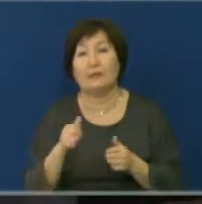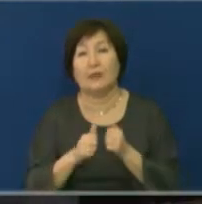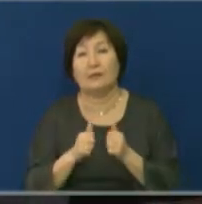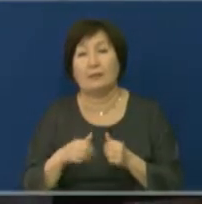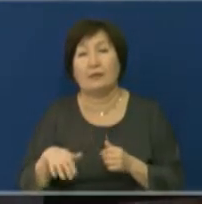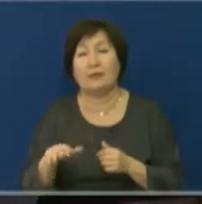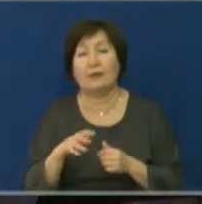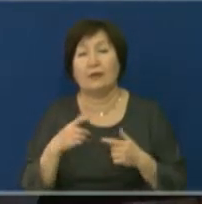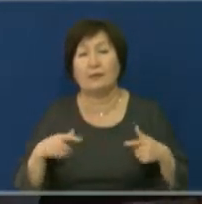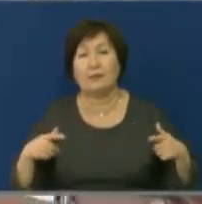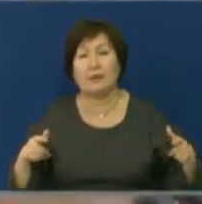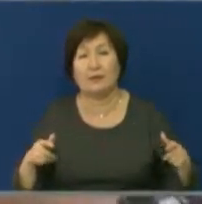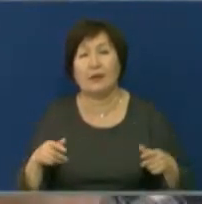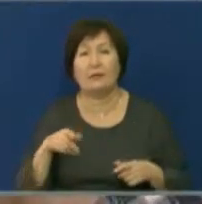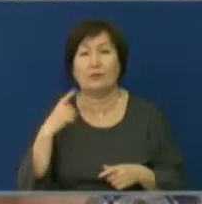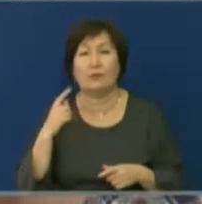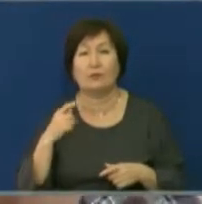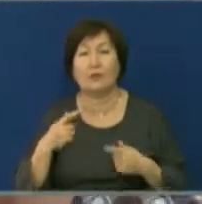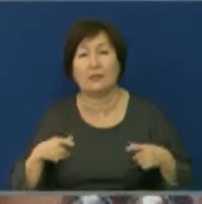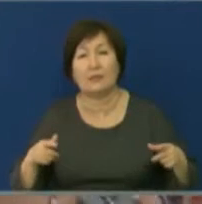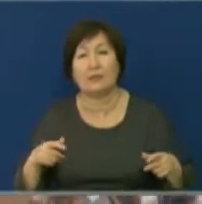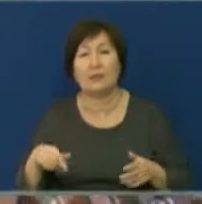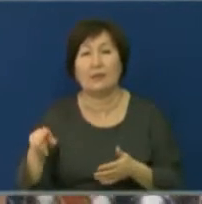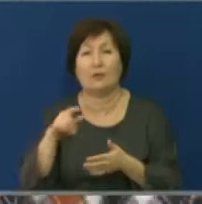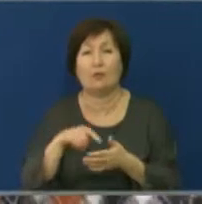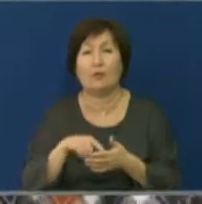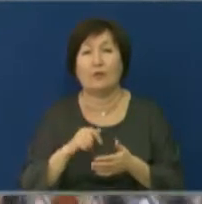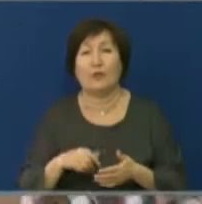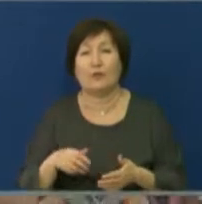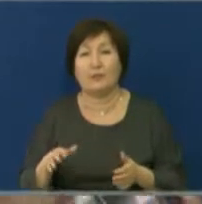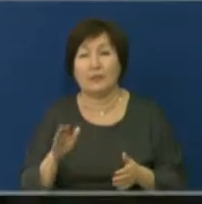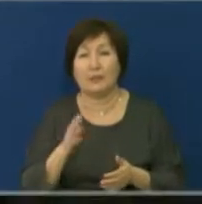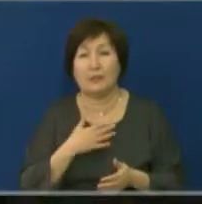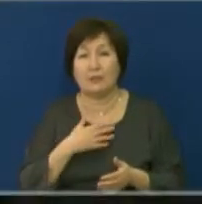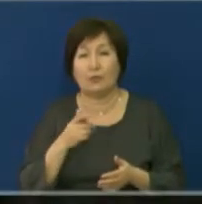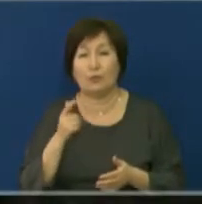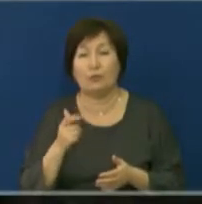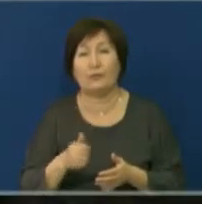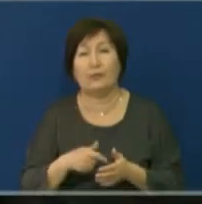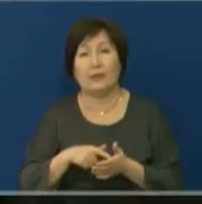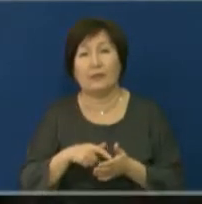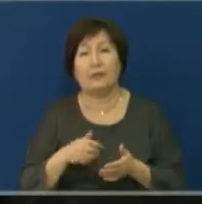них были и актеры молодежного театра «Даригай», которые заняли призовое 3-е место.